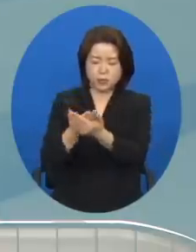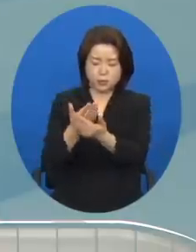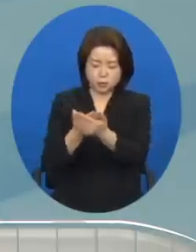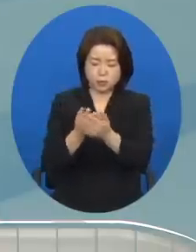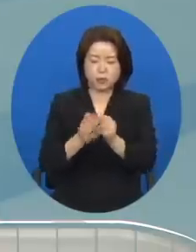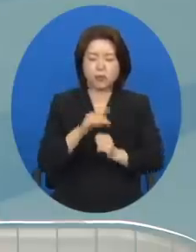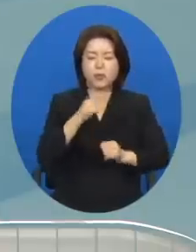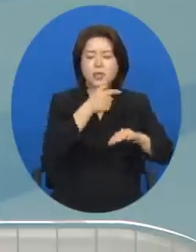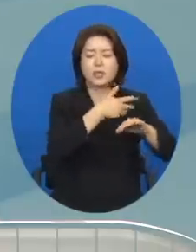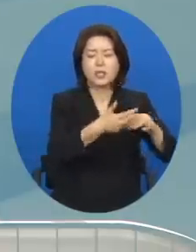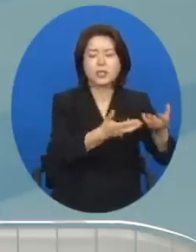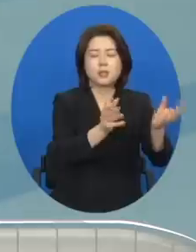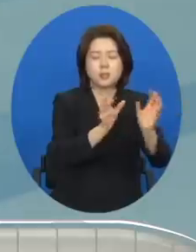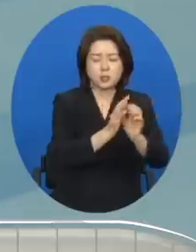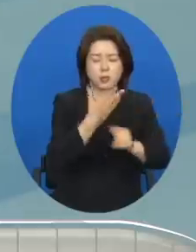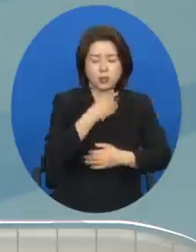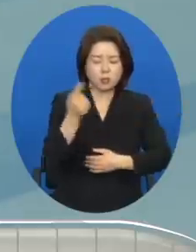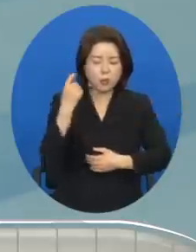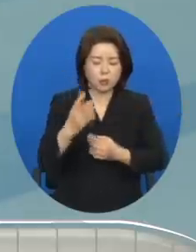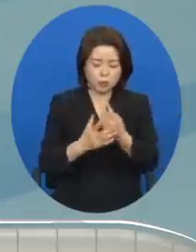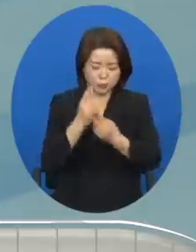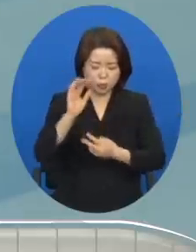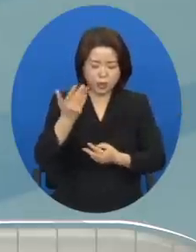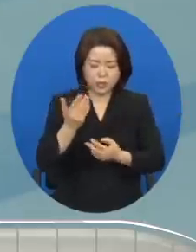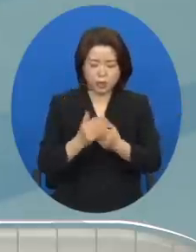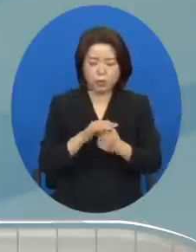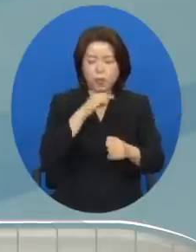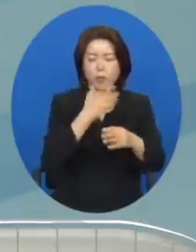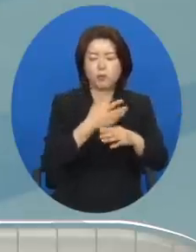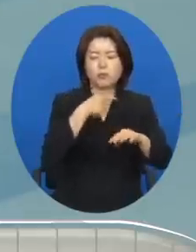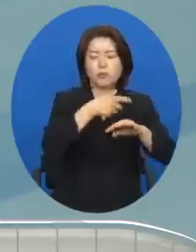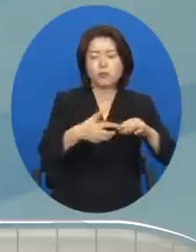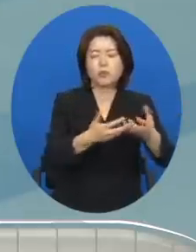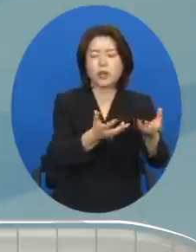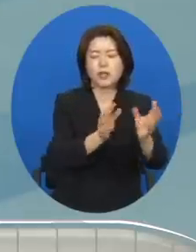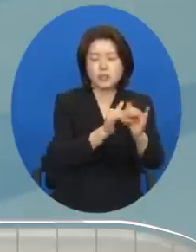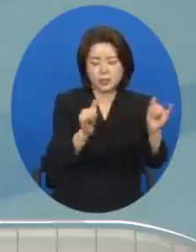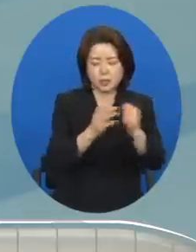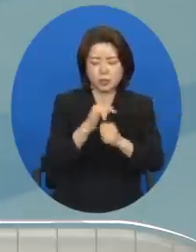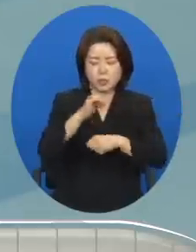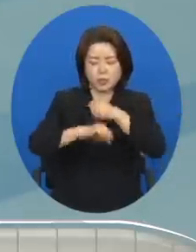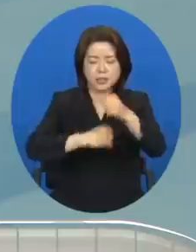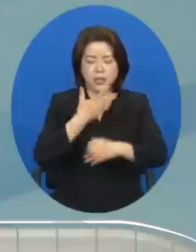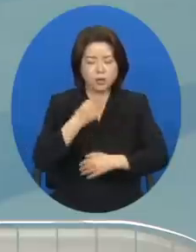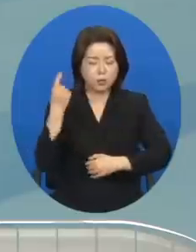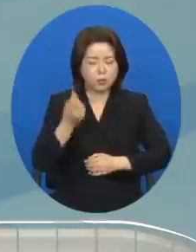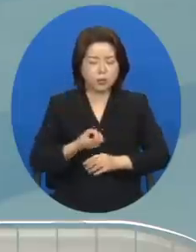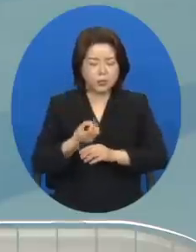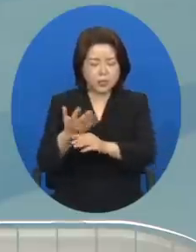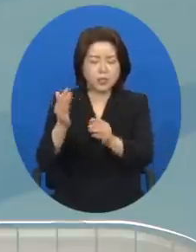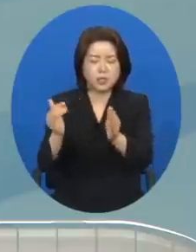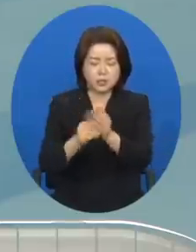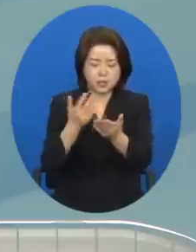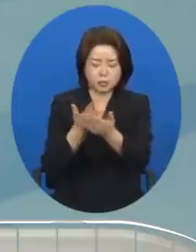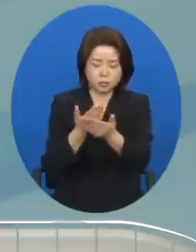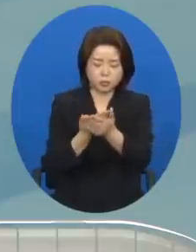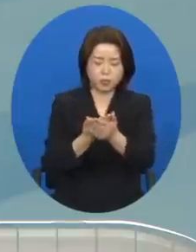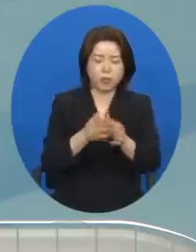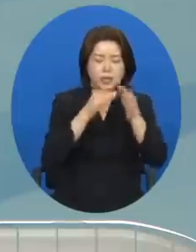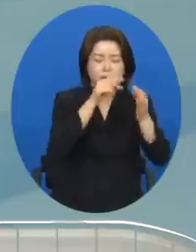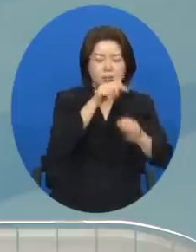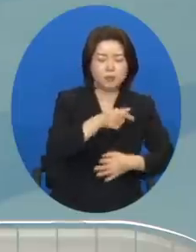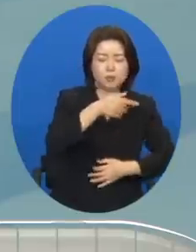하나님 이 민족이 복음으로 통일되고 북한 동포에게도 자유의 복음이 전해지게 하시고 김국기